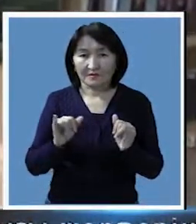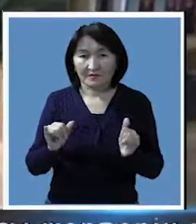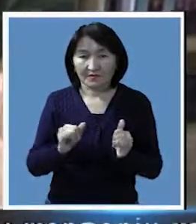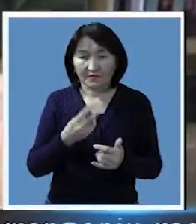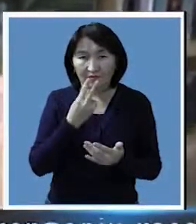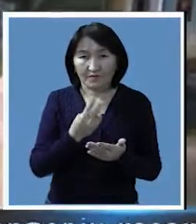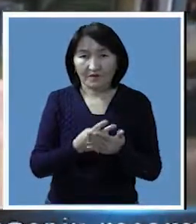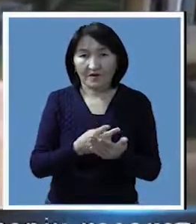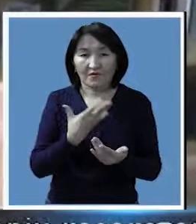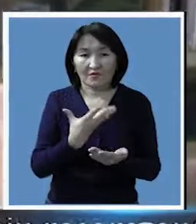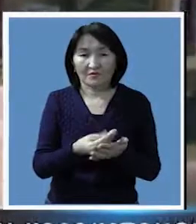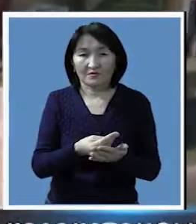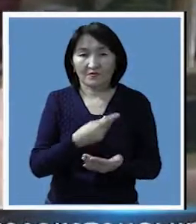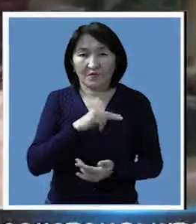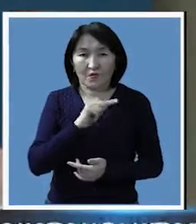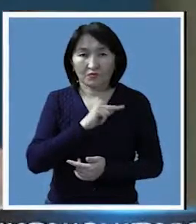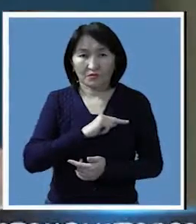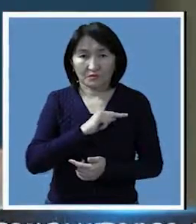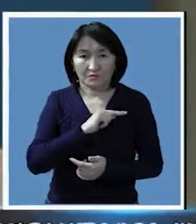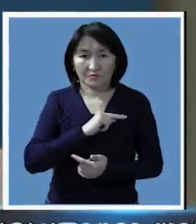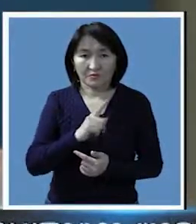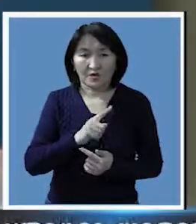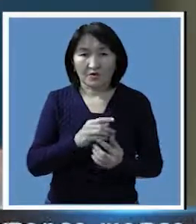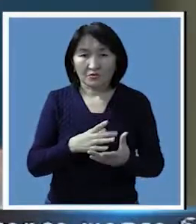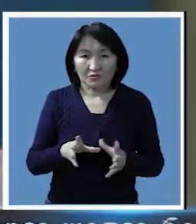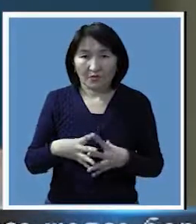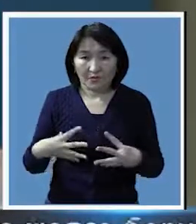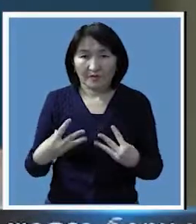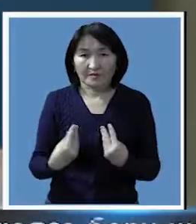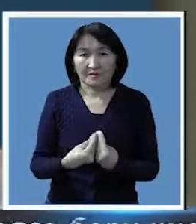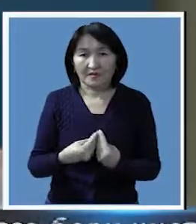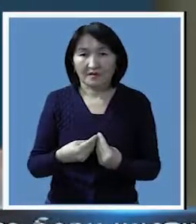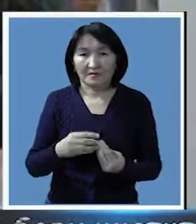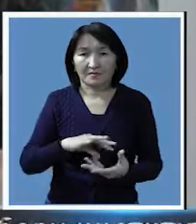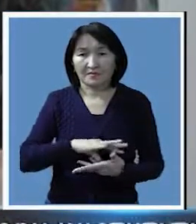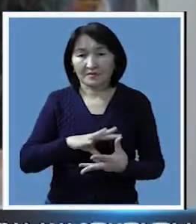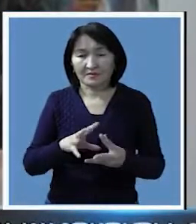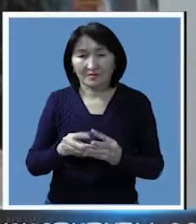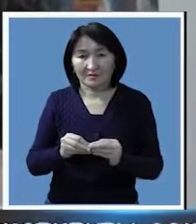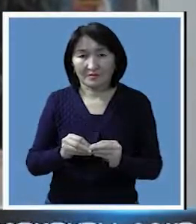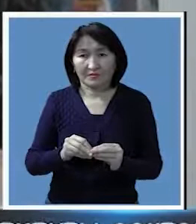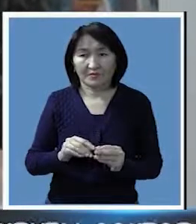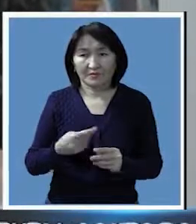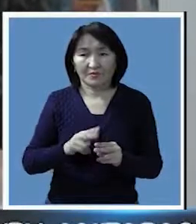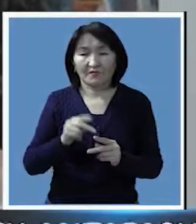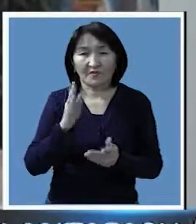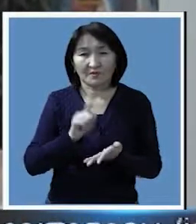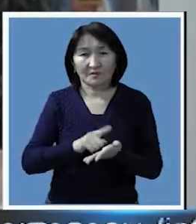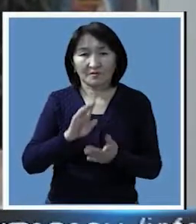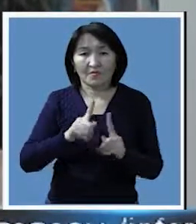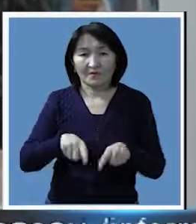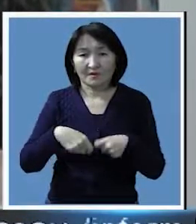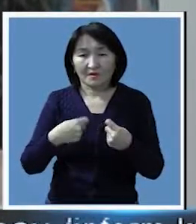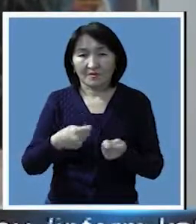дәріптеді. Әсіресе тәуелсіз мемлекет құруда елбасының атқарған тиянақты тірліктерін өскелең ұрпаққа үлгі болып қала бермек. Мұның барлығы көптеген